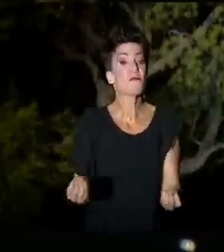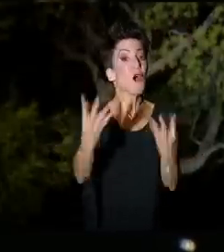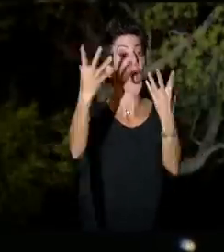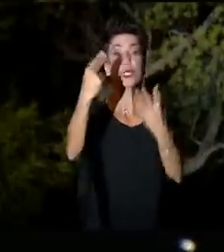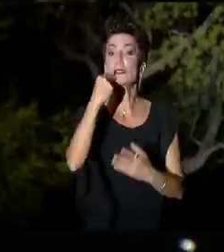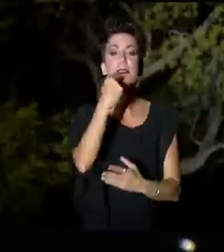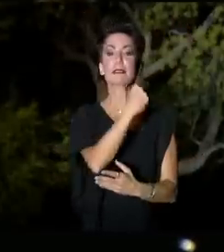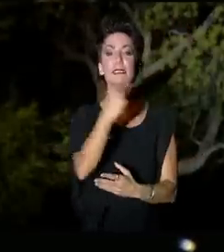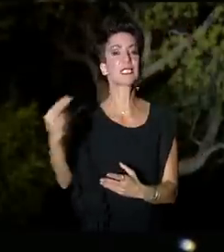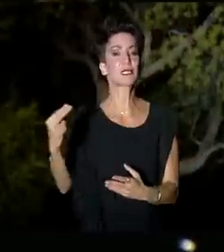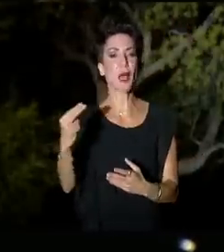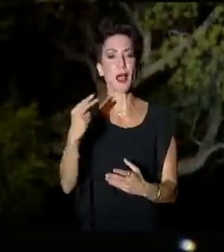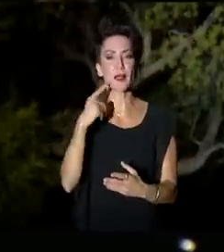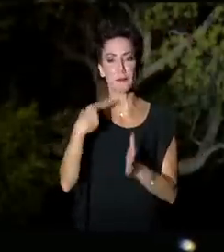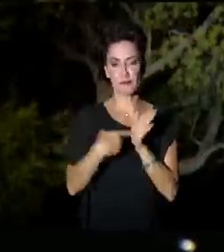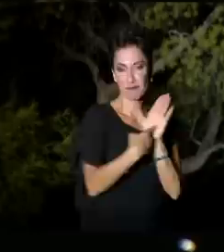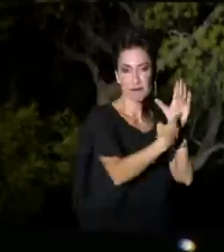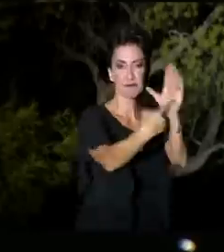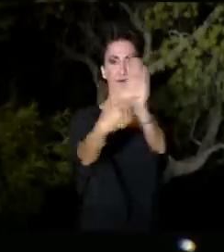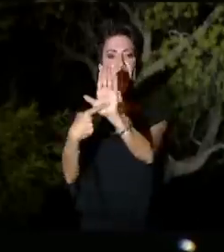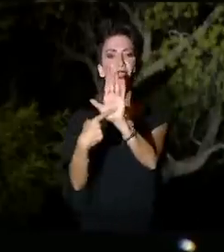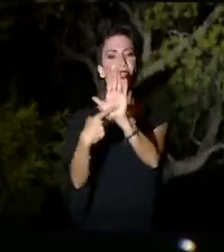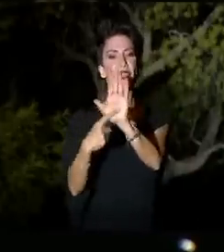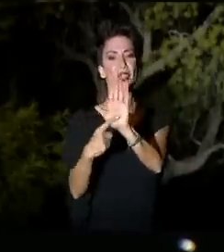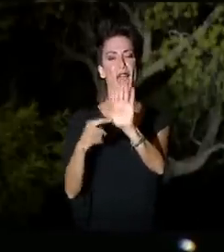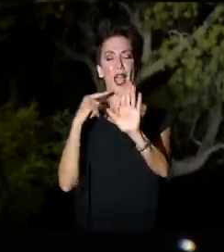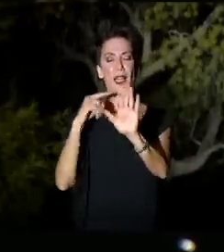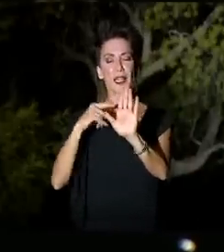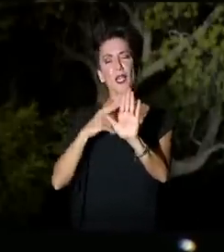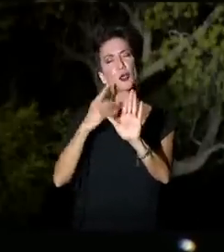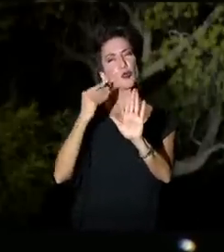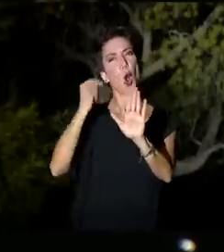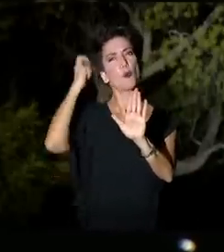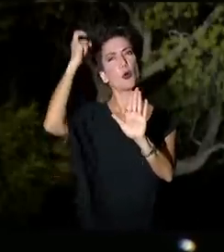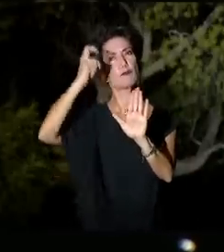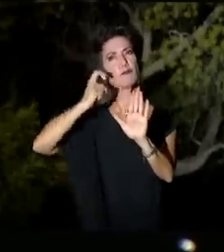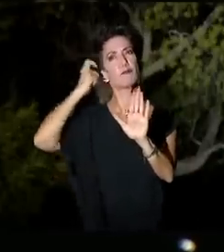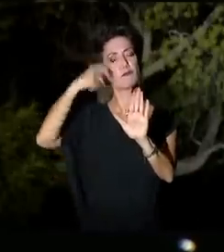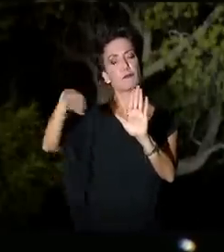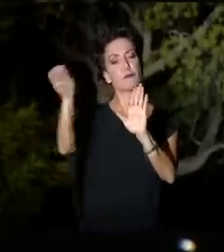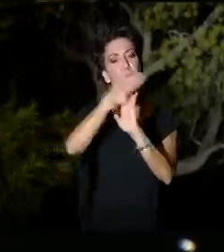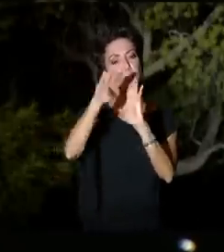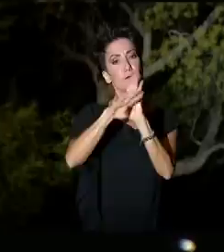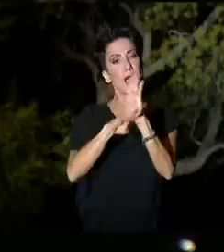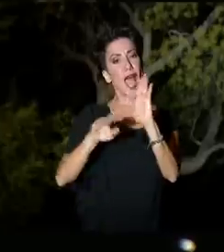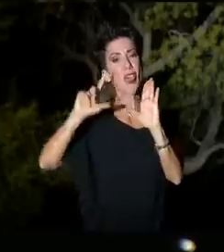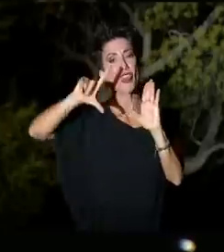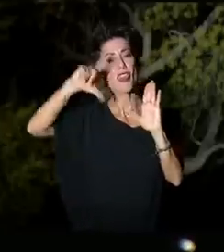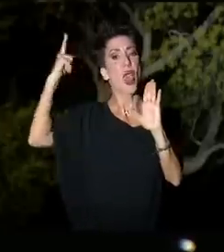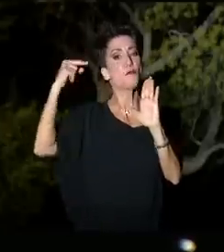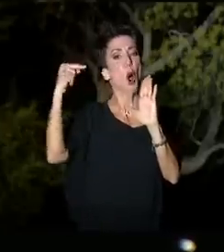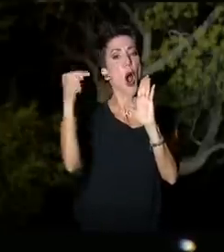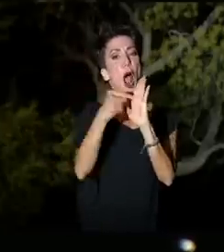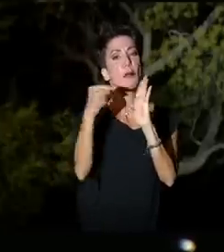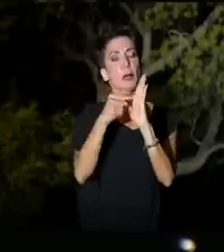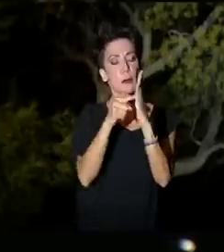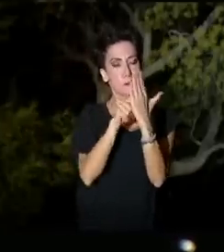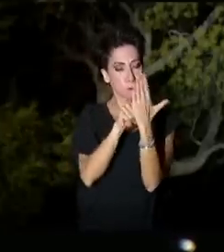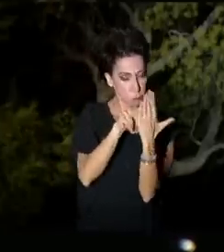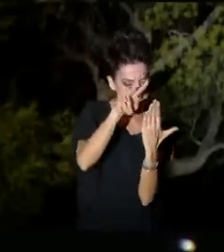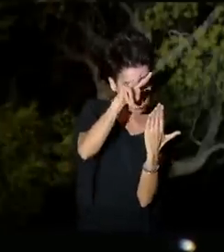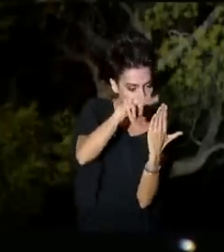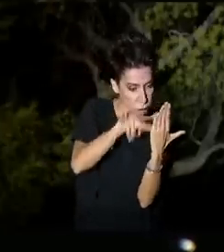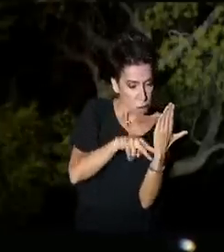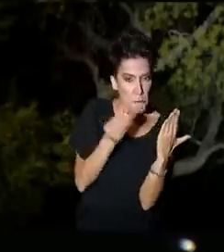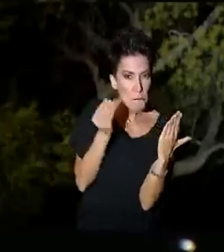που θα οδηγήσουν στον αναστοχασμό των δημοκρατικών κανόνων στη σκιά των νέων προκλήσεων με